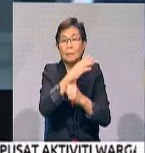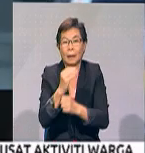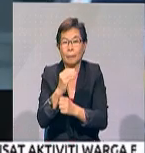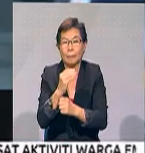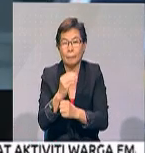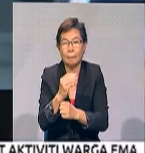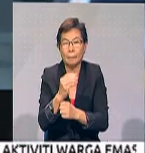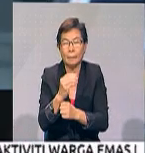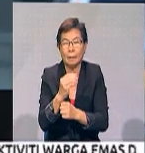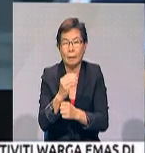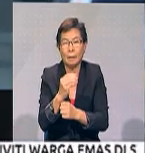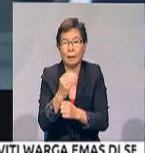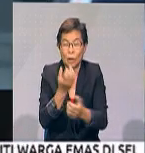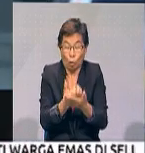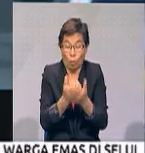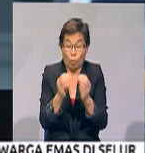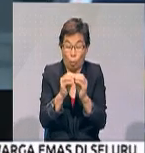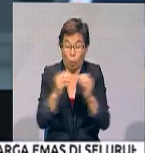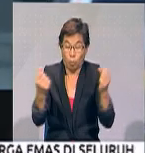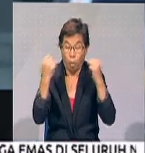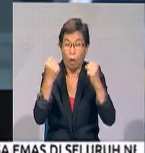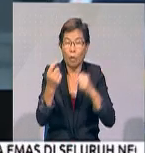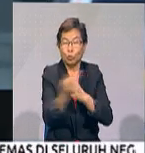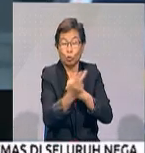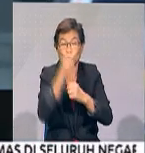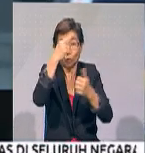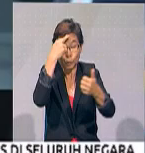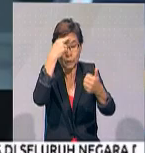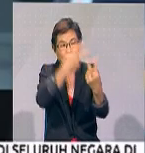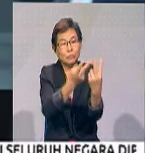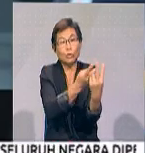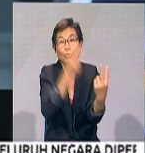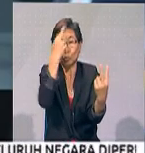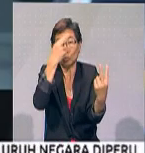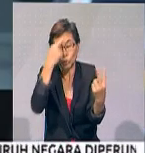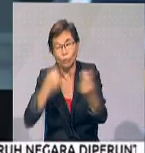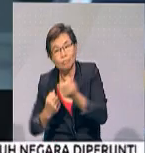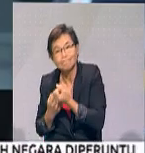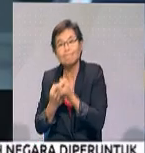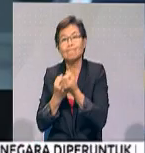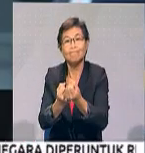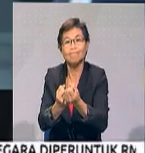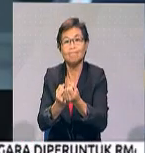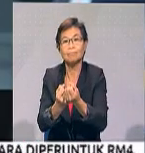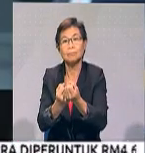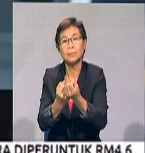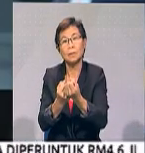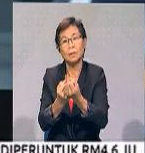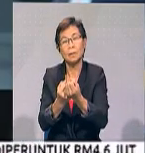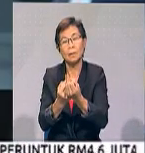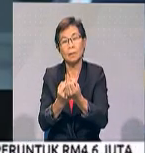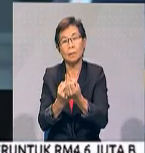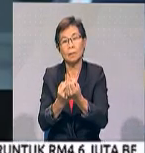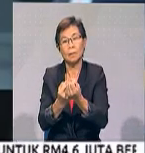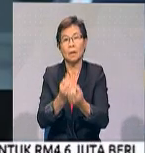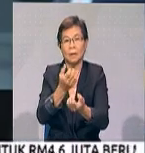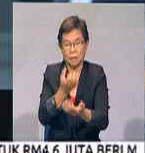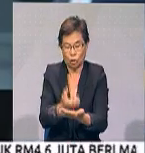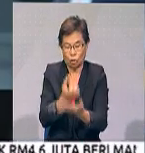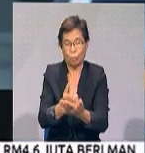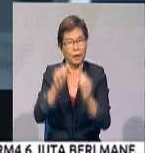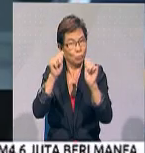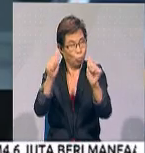lebih mampan, dan kedua-dua faktor ini menyumbang kepada pertumbuhan ekonomi yang baik